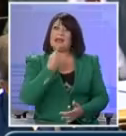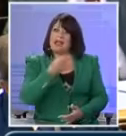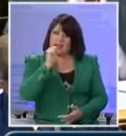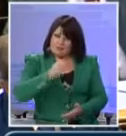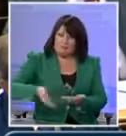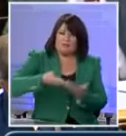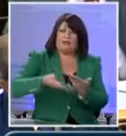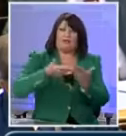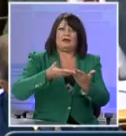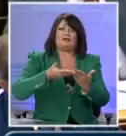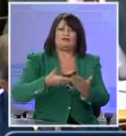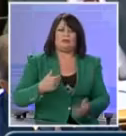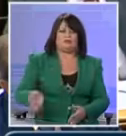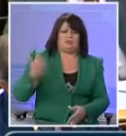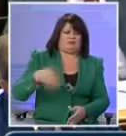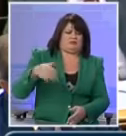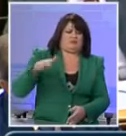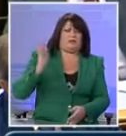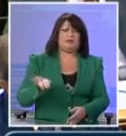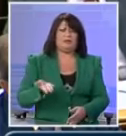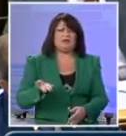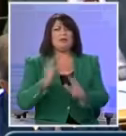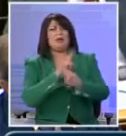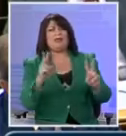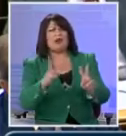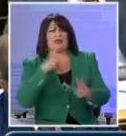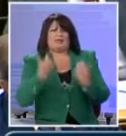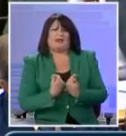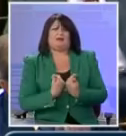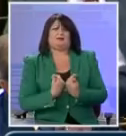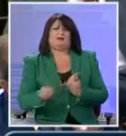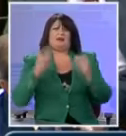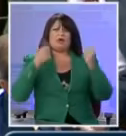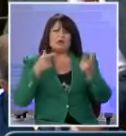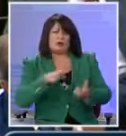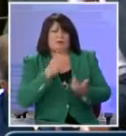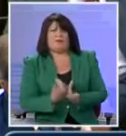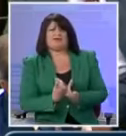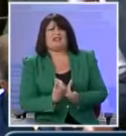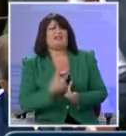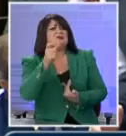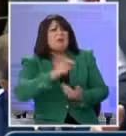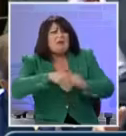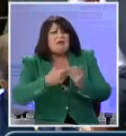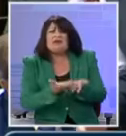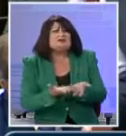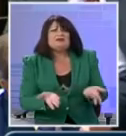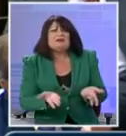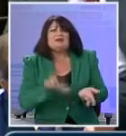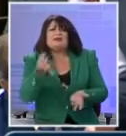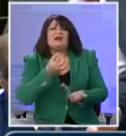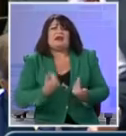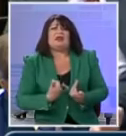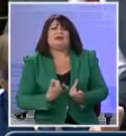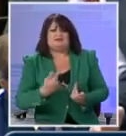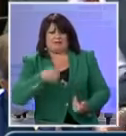βοηθήσει να σας βοηθήσουμε μας διώχνετε λοιπόν έχετε ξεκαθαρίσει ότι δεν μας θέλετε αφού δεν μας θέλετε τι κόπτεστε και τι λέτε πώς θα